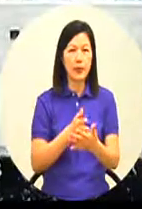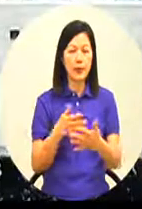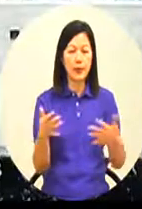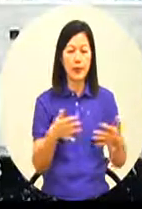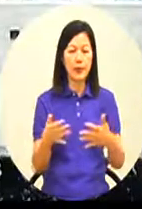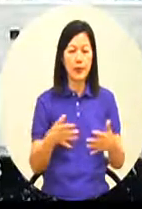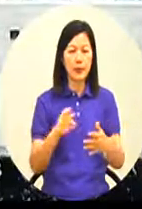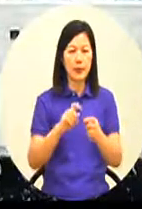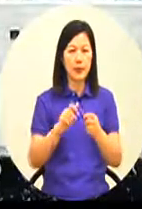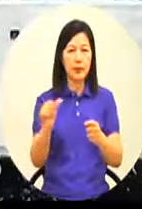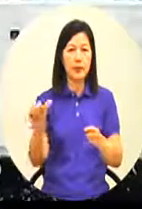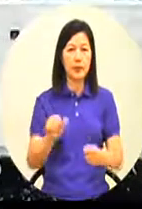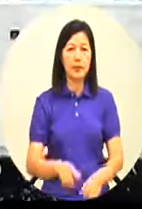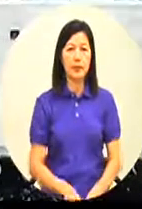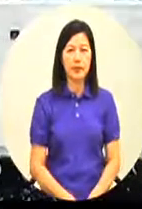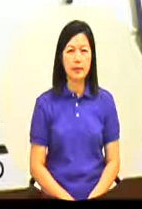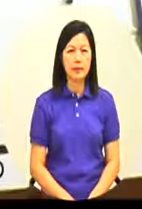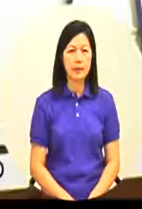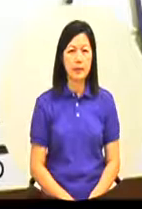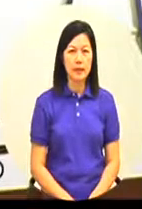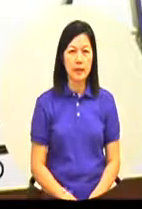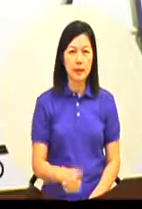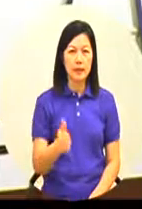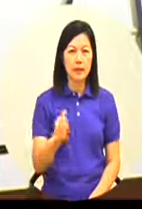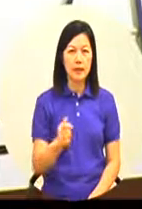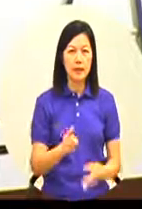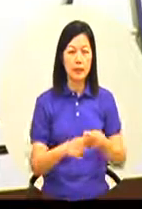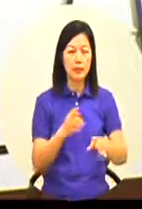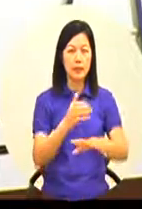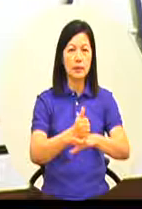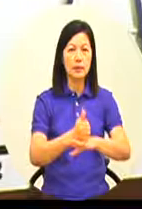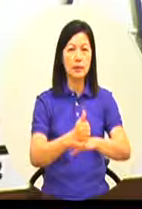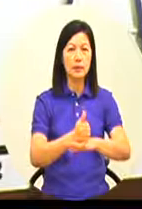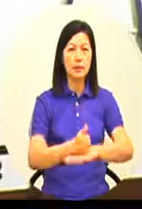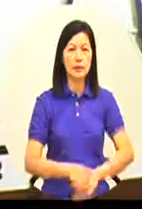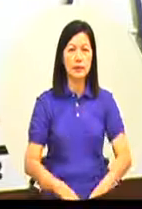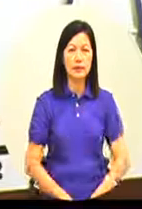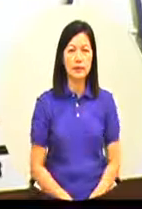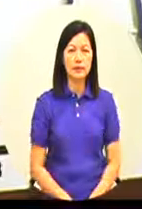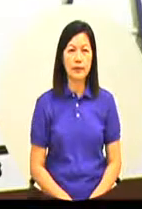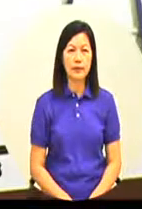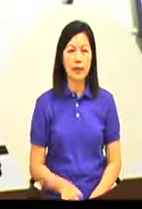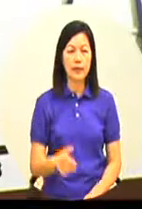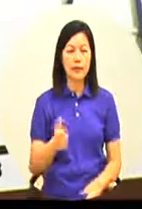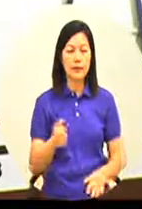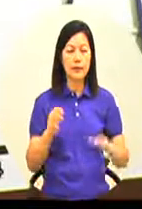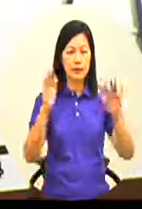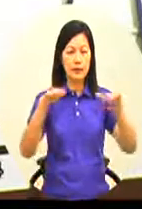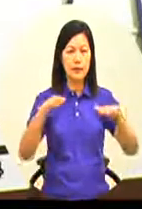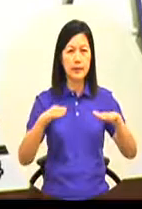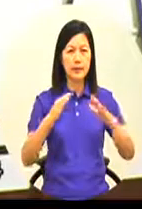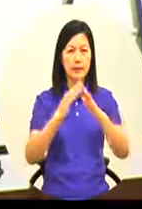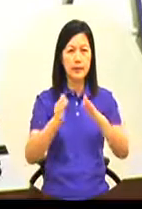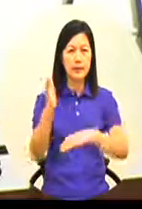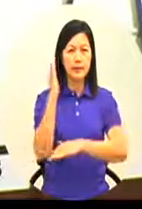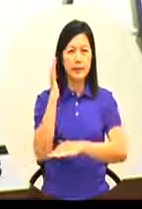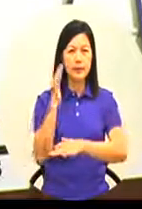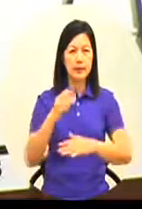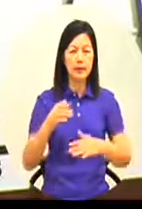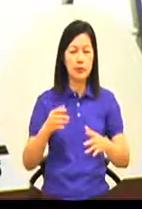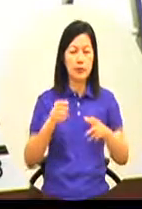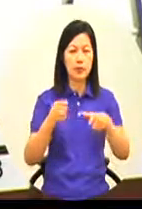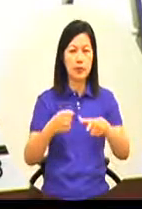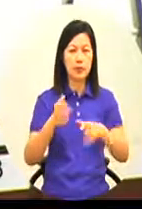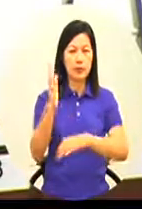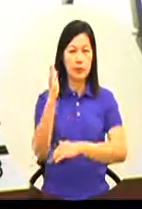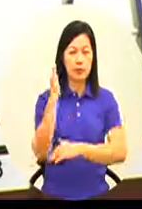钟。 谢谢啊，多谢今天主席啊，多谢谢今天我们市政府公务部门的